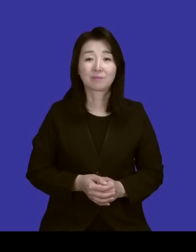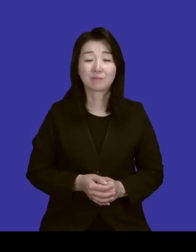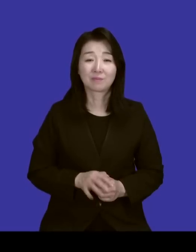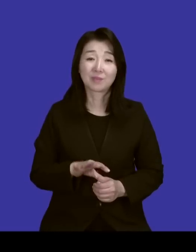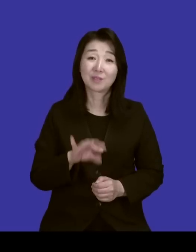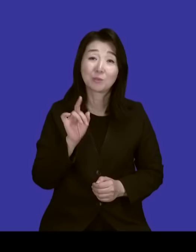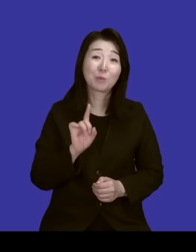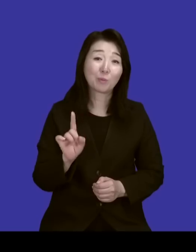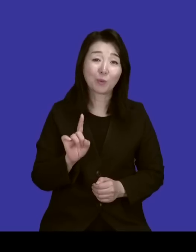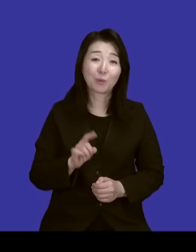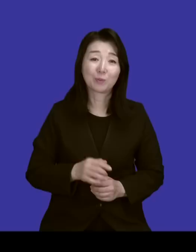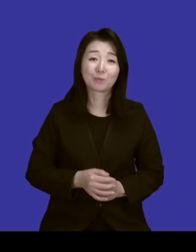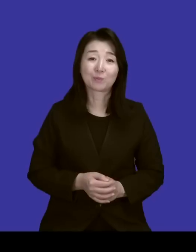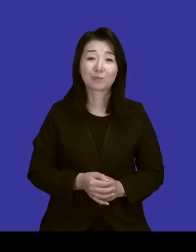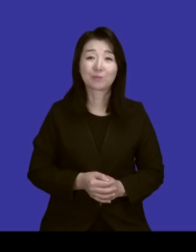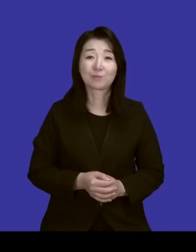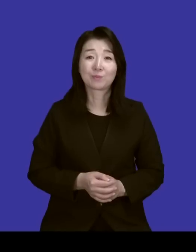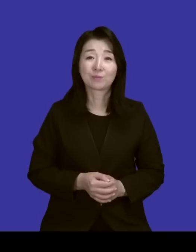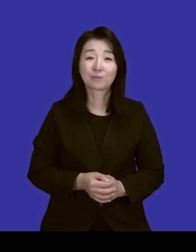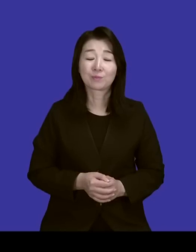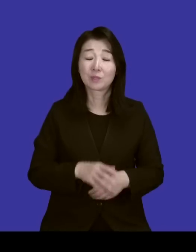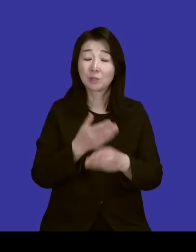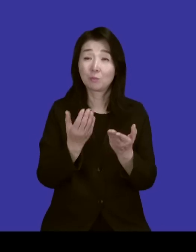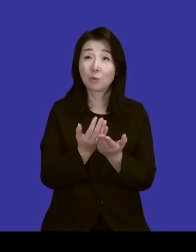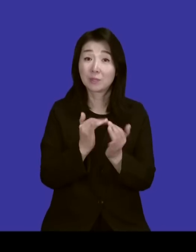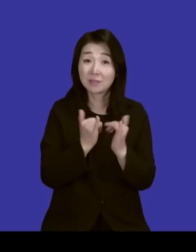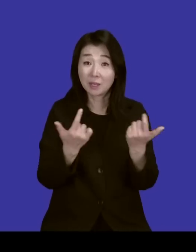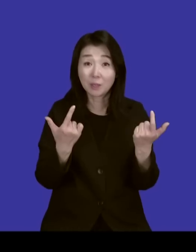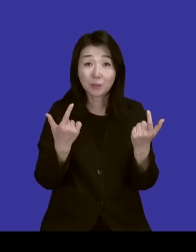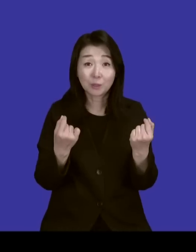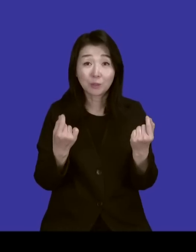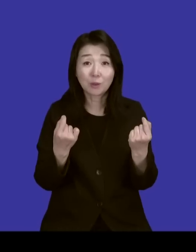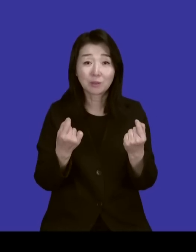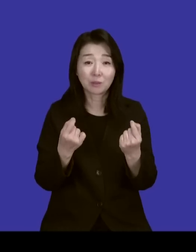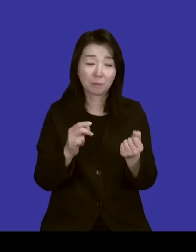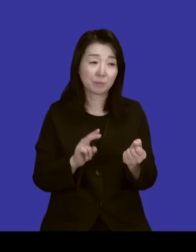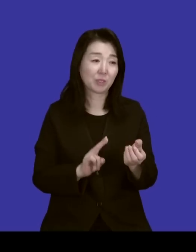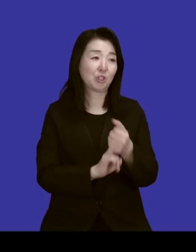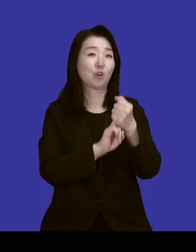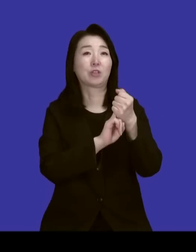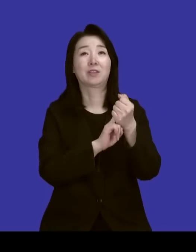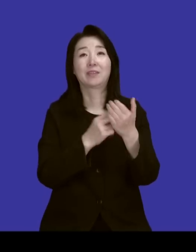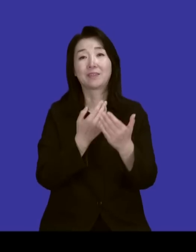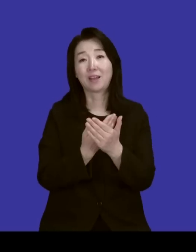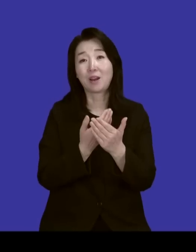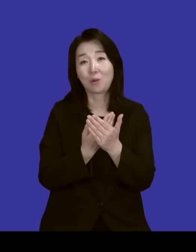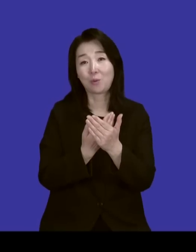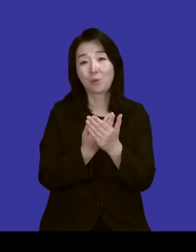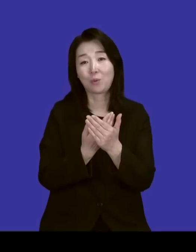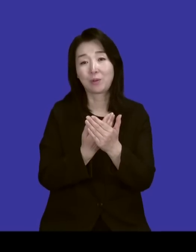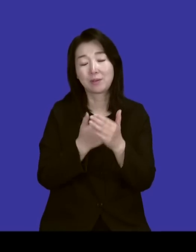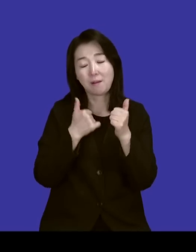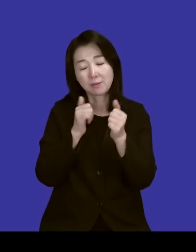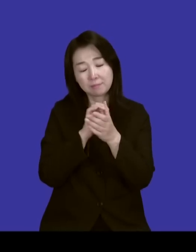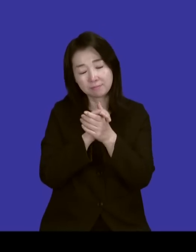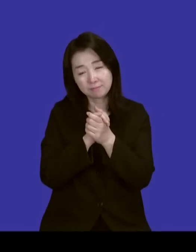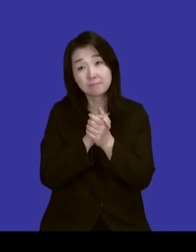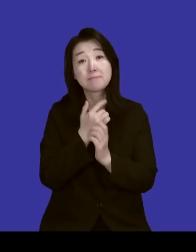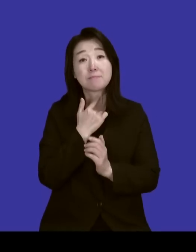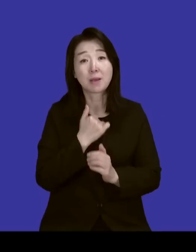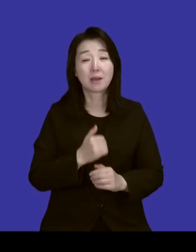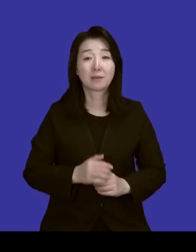처음에는 제가 그냥 모든 사람이 그런 것처럼 네. 기적이 일어나게 해달라고 네. 열심히 기도했어요.